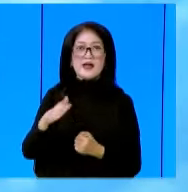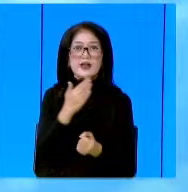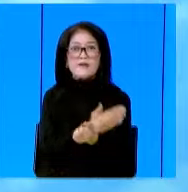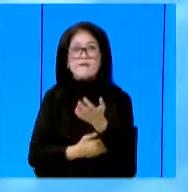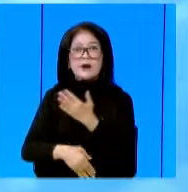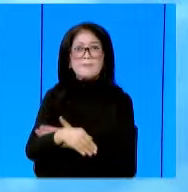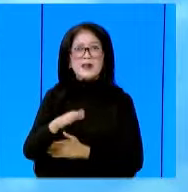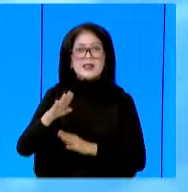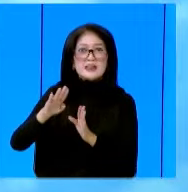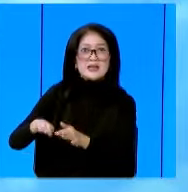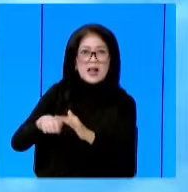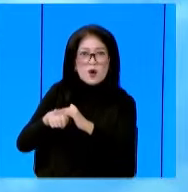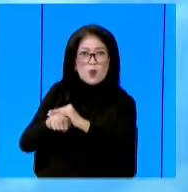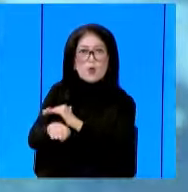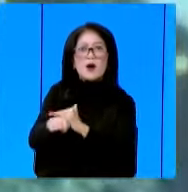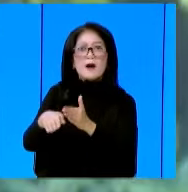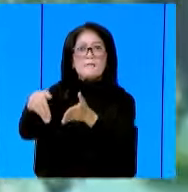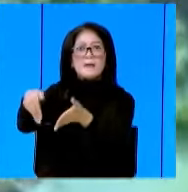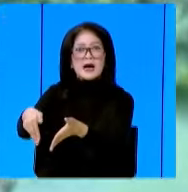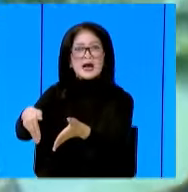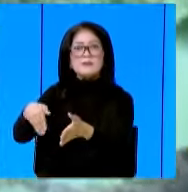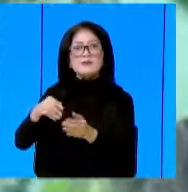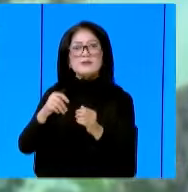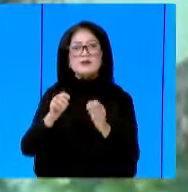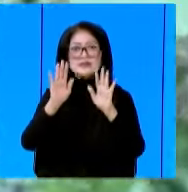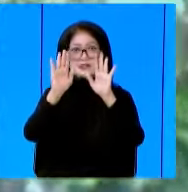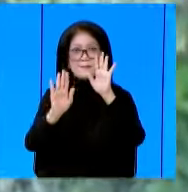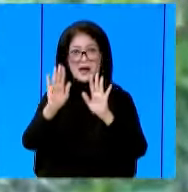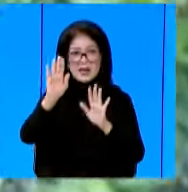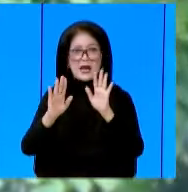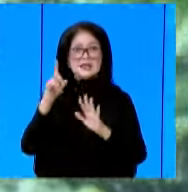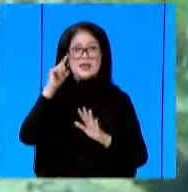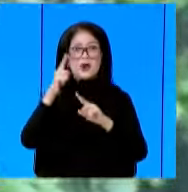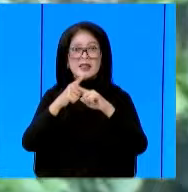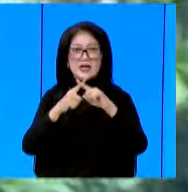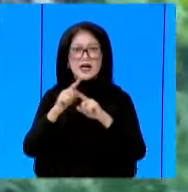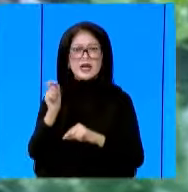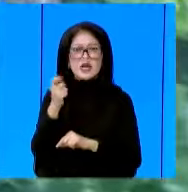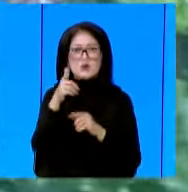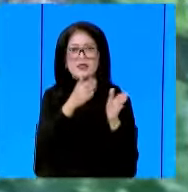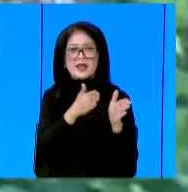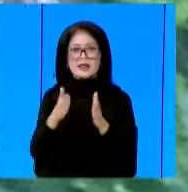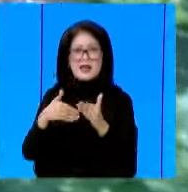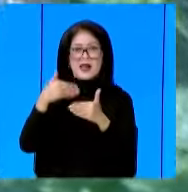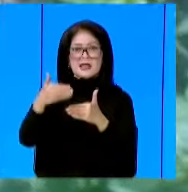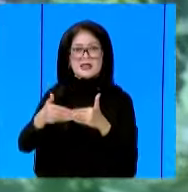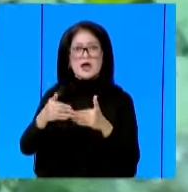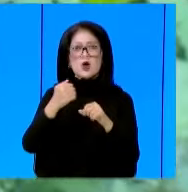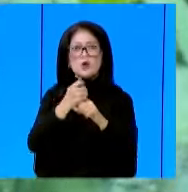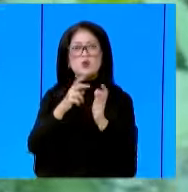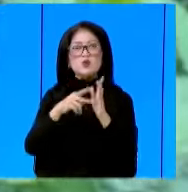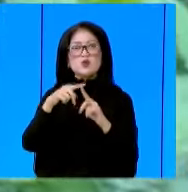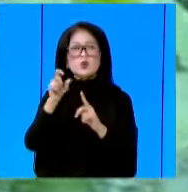difabel tinggal dalam goa di kawasan makam di Jepara, Jawa Tengah. Kehidupan yang jauh dari kata layak itu dijalani Guntur